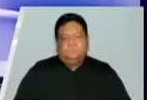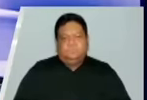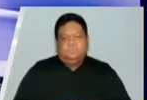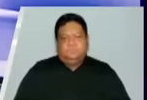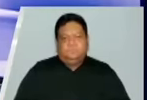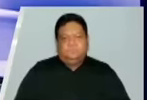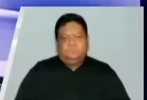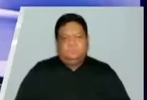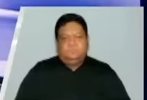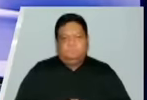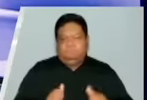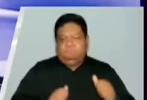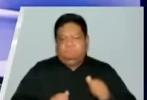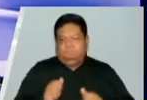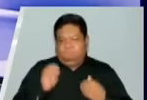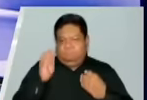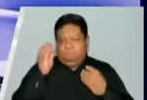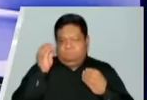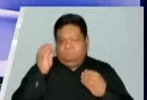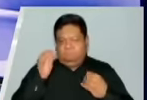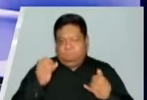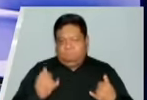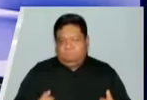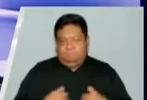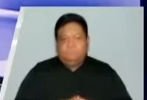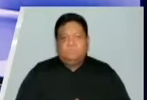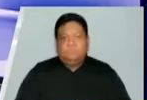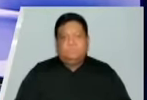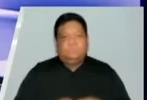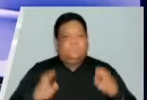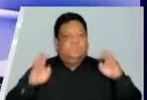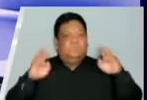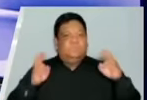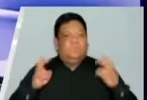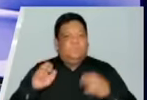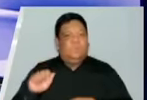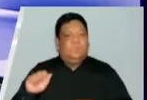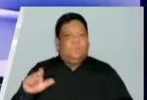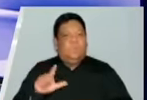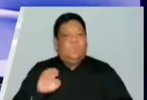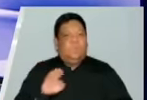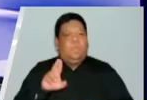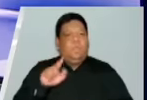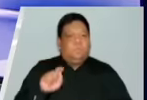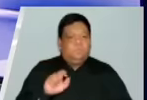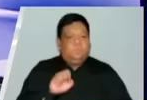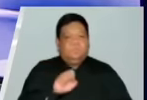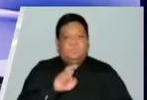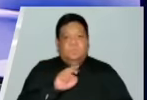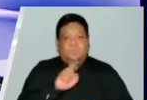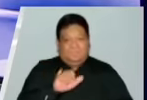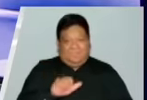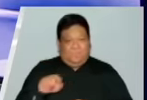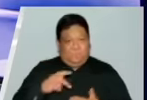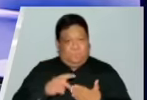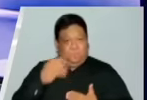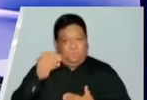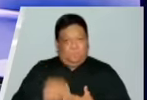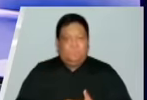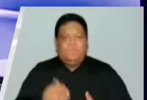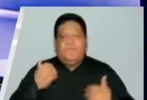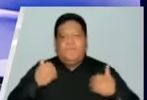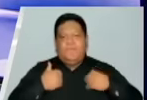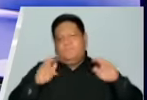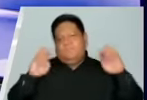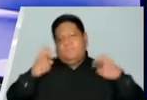All Out Performance at All Out ang aasahang pasabog sa upcoming summerversary ng All Out Sundays this weekend. Bukod sa special